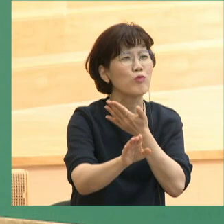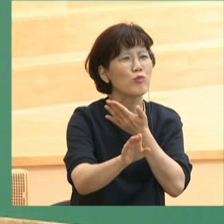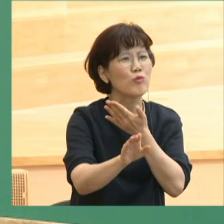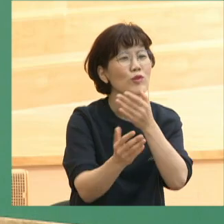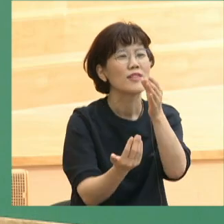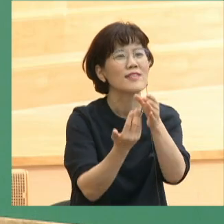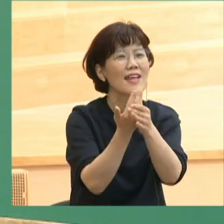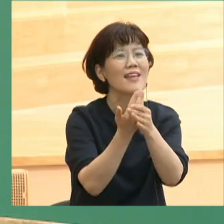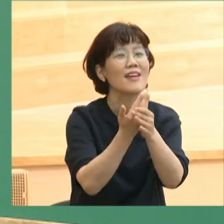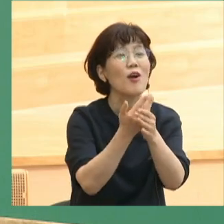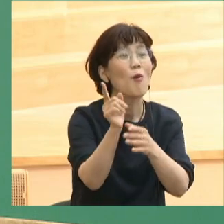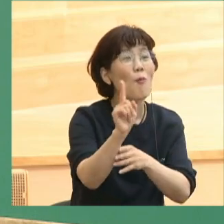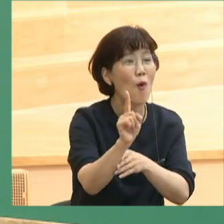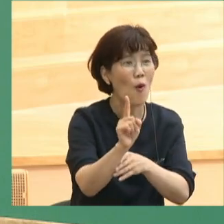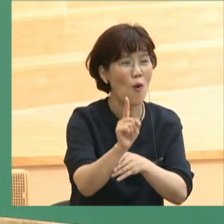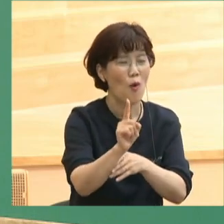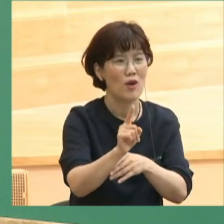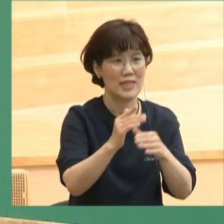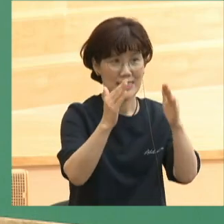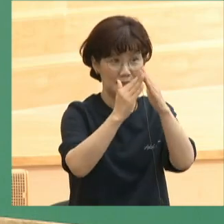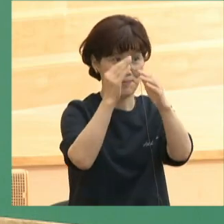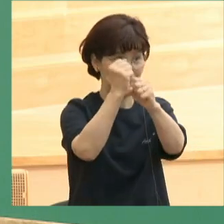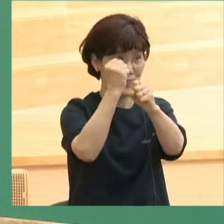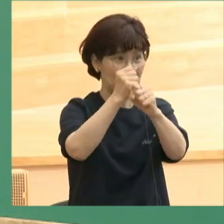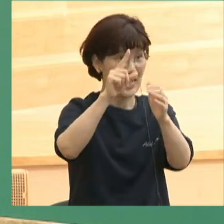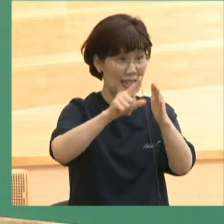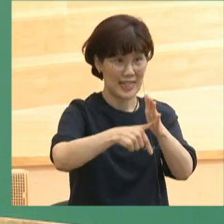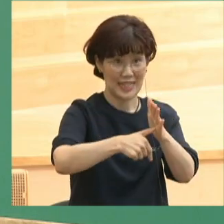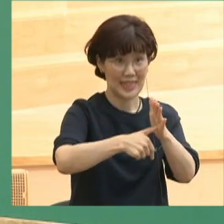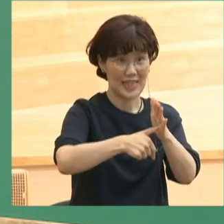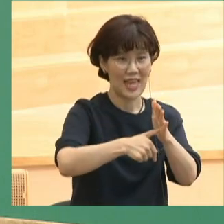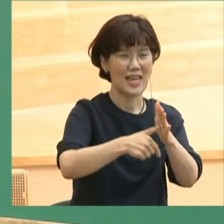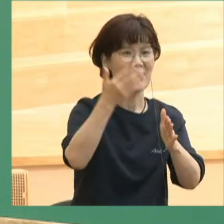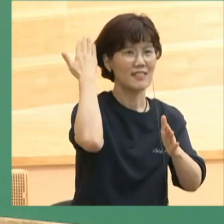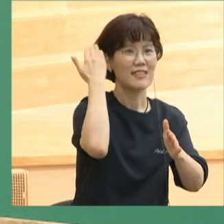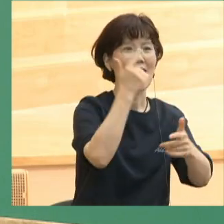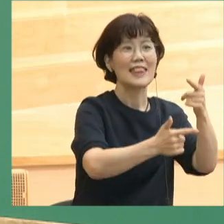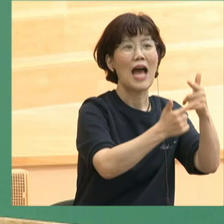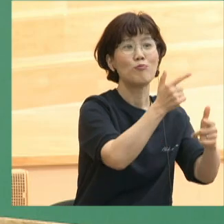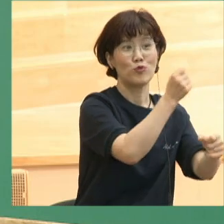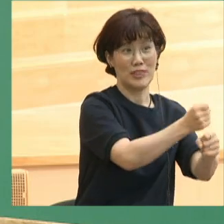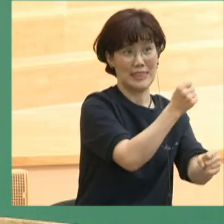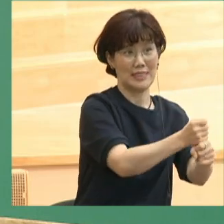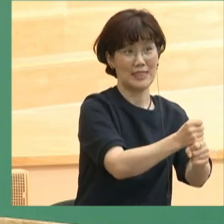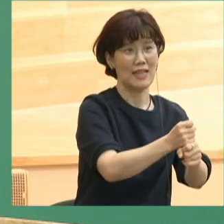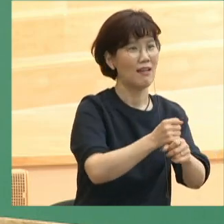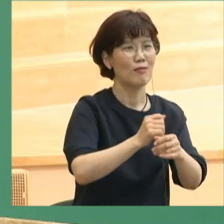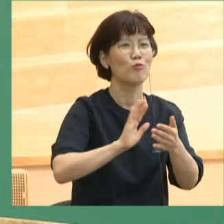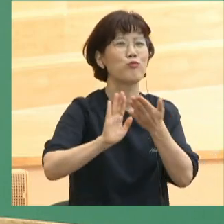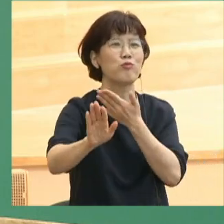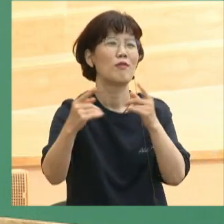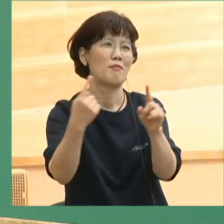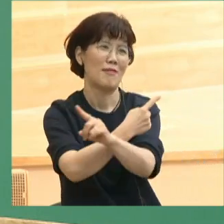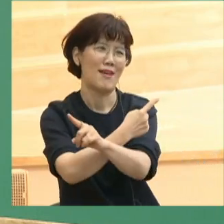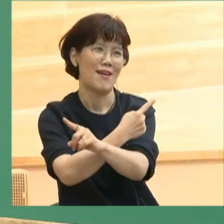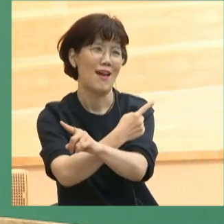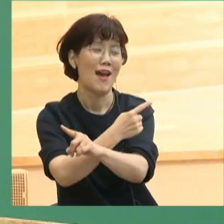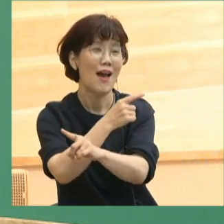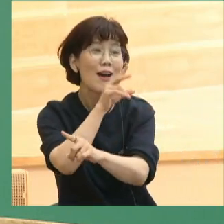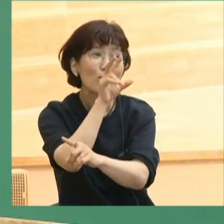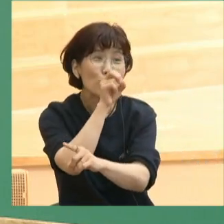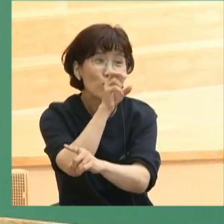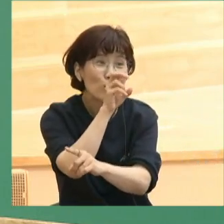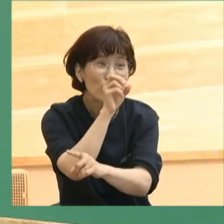그 이후로는 벽돌로 집을 짓기 시작했대요. 그전에는 목조로 집을 지었는데 왜냐하면 흑사병이 쥐들